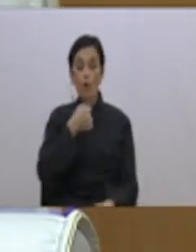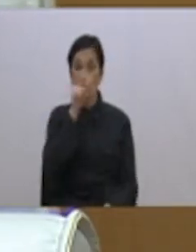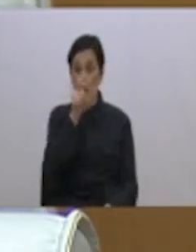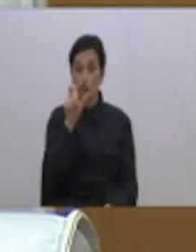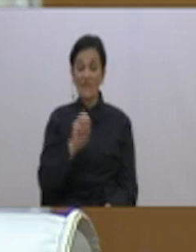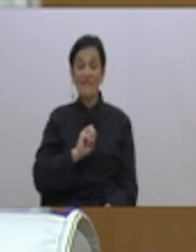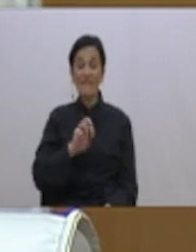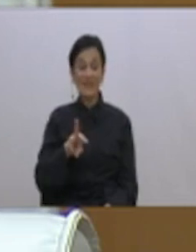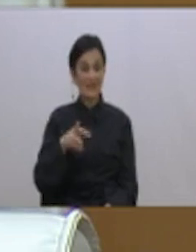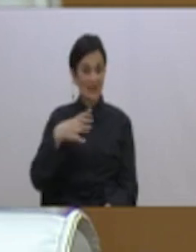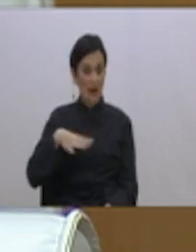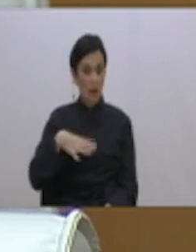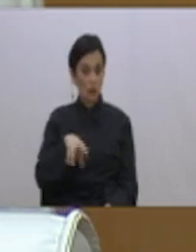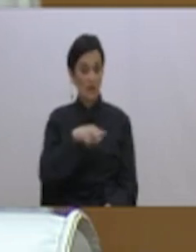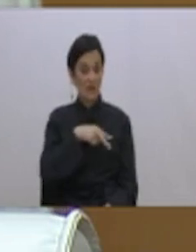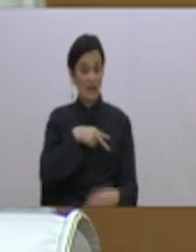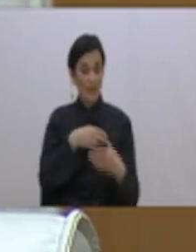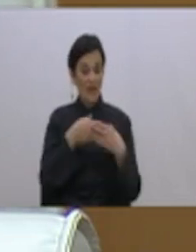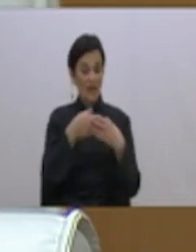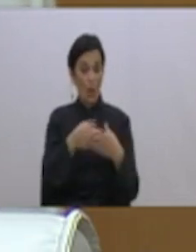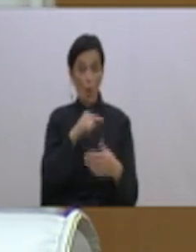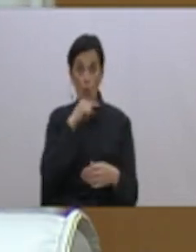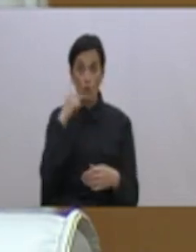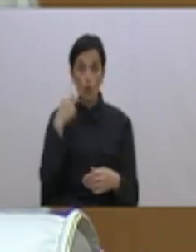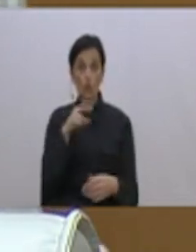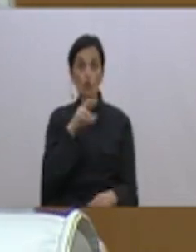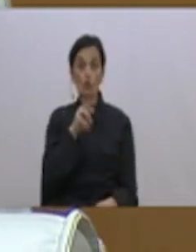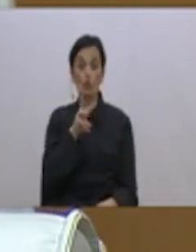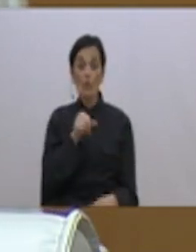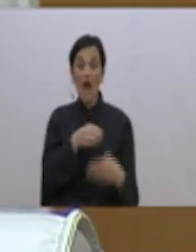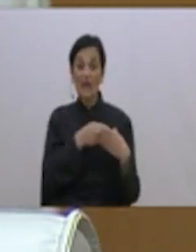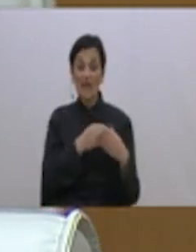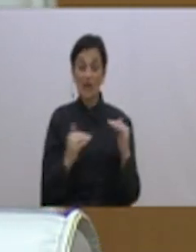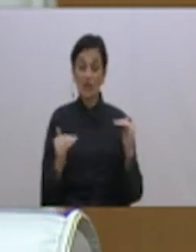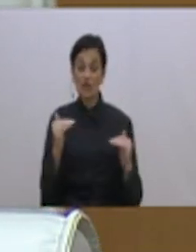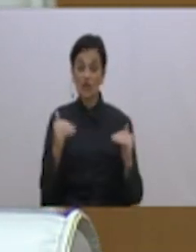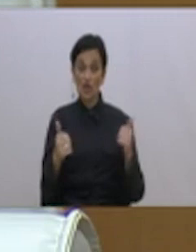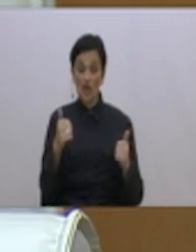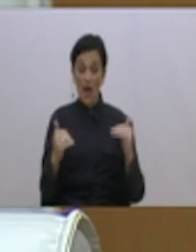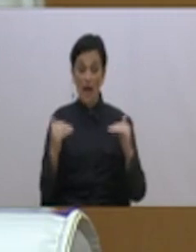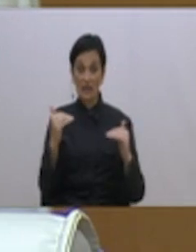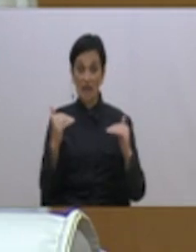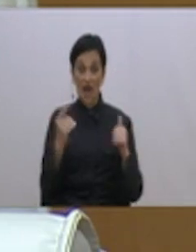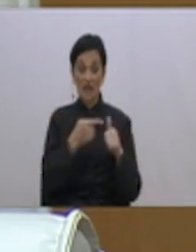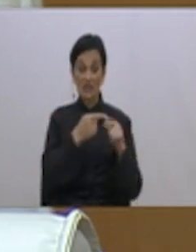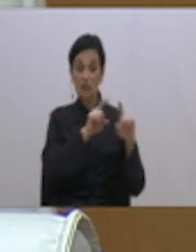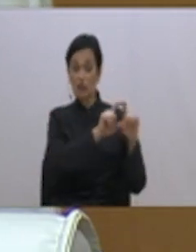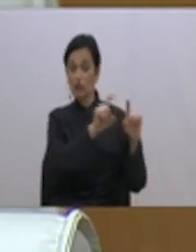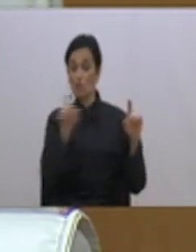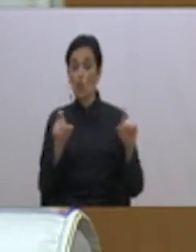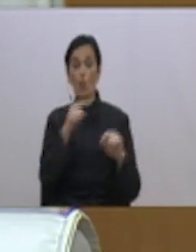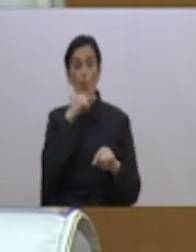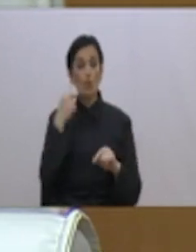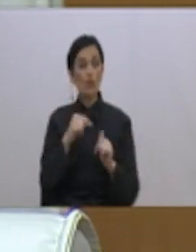ვიდრე ქართულ საპარლამენტო დელეგაციას, რუსეთის დუმის დელეგაციას შეადარებთ და ზეცართავ რუსულს,